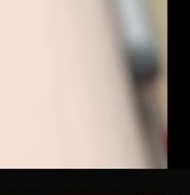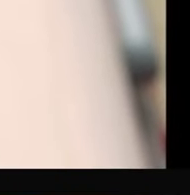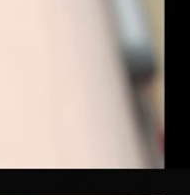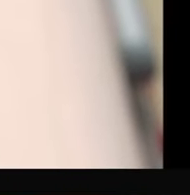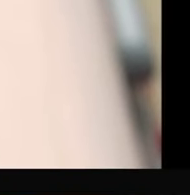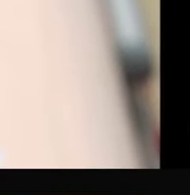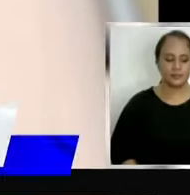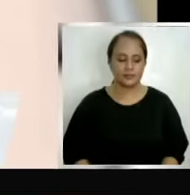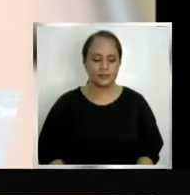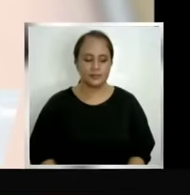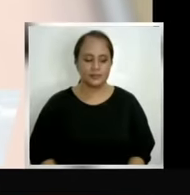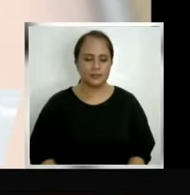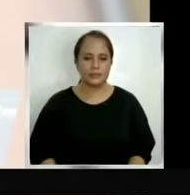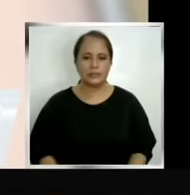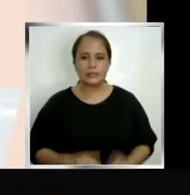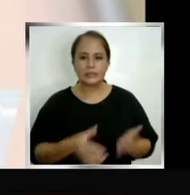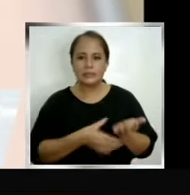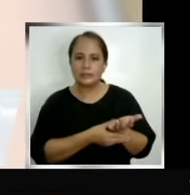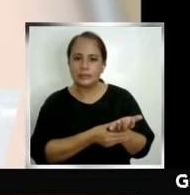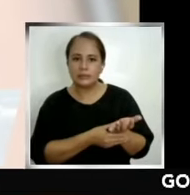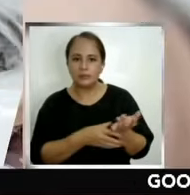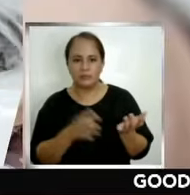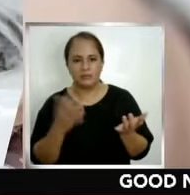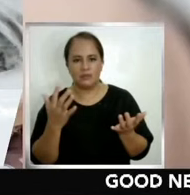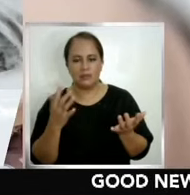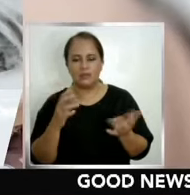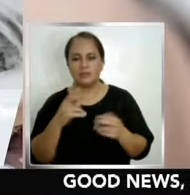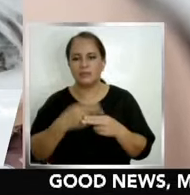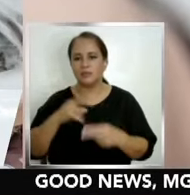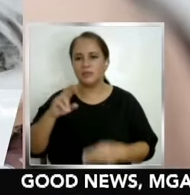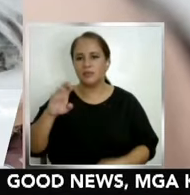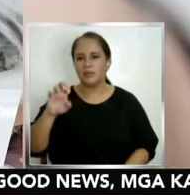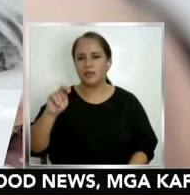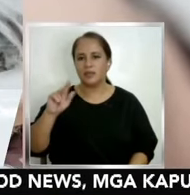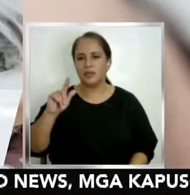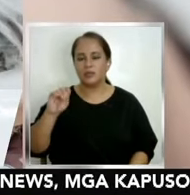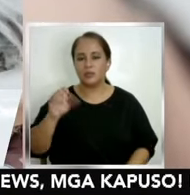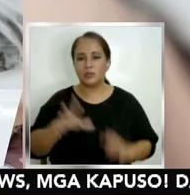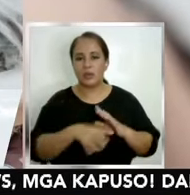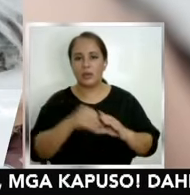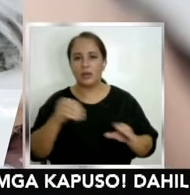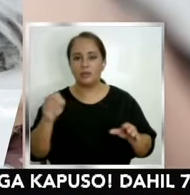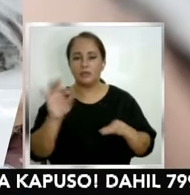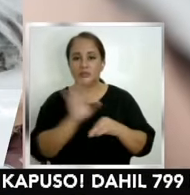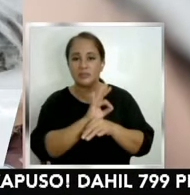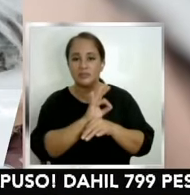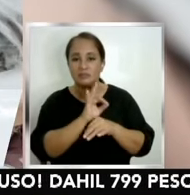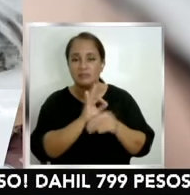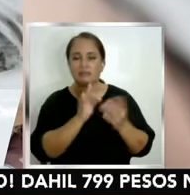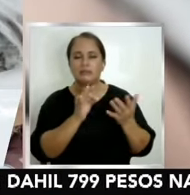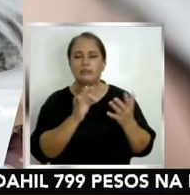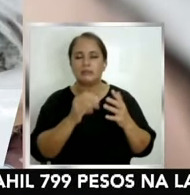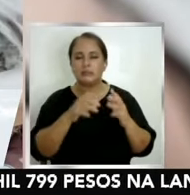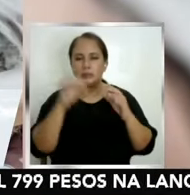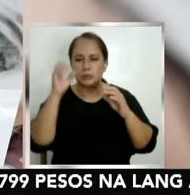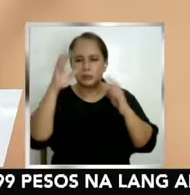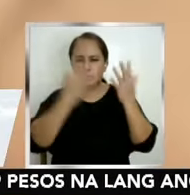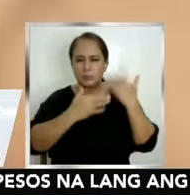Wala ng pulso si Renato Larua nang ilabas sa nasusunog nilang factory sa Taiwan alas 6 ng umaga noong